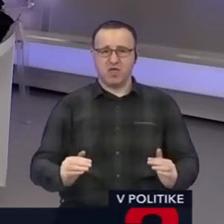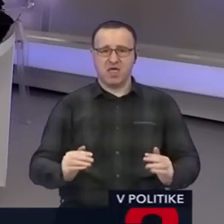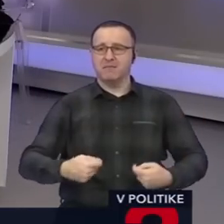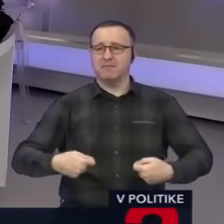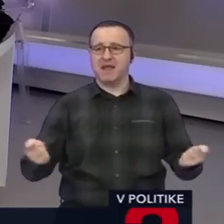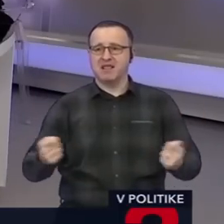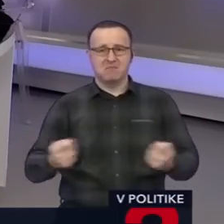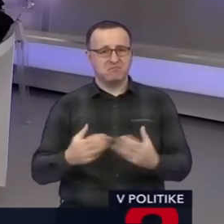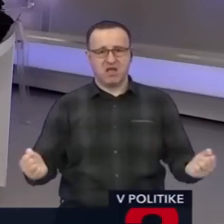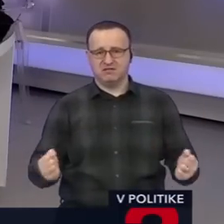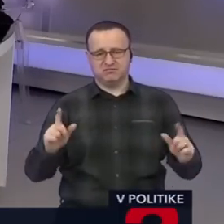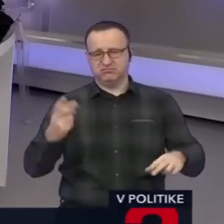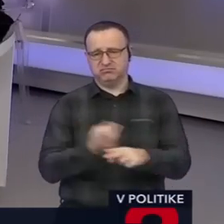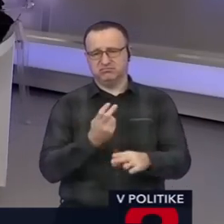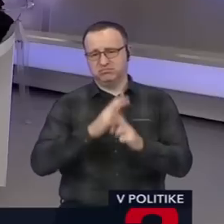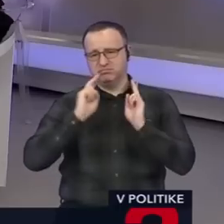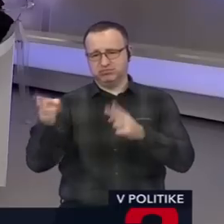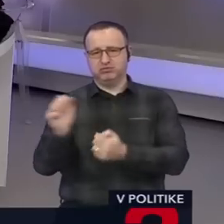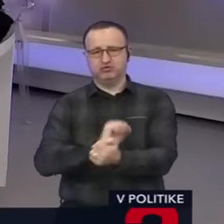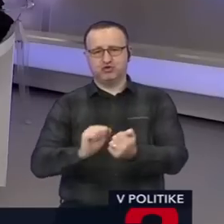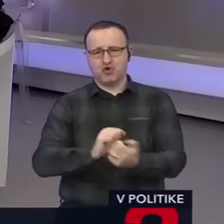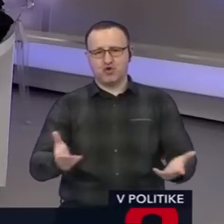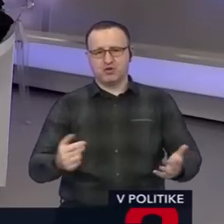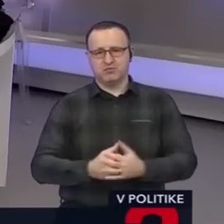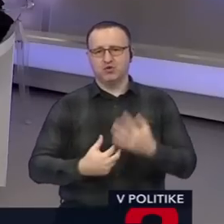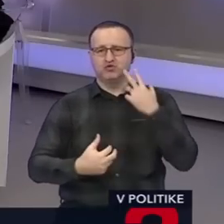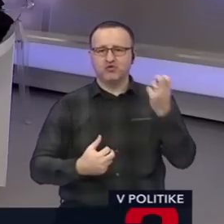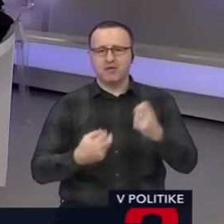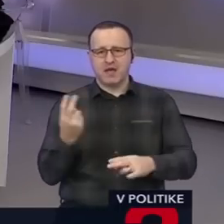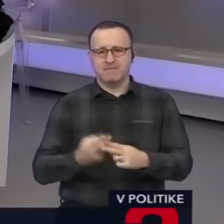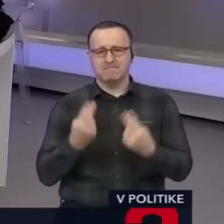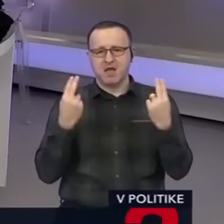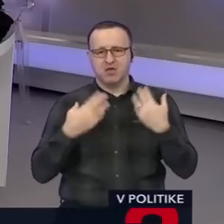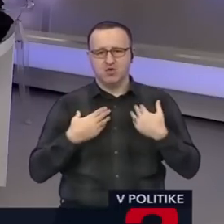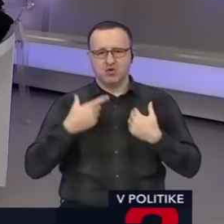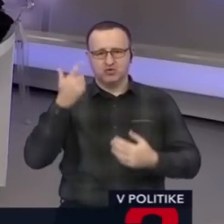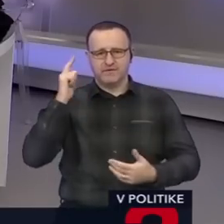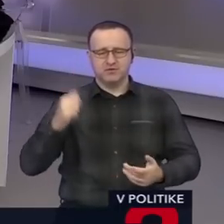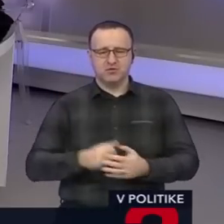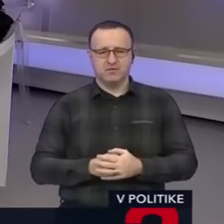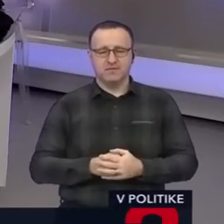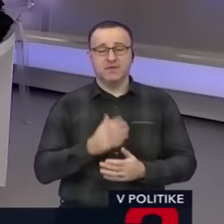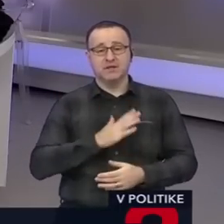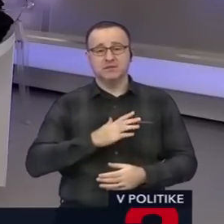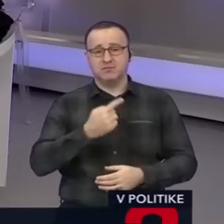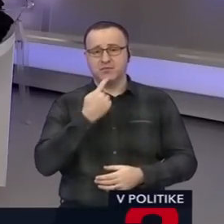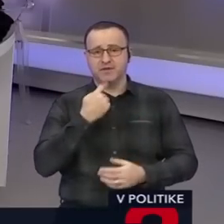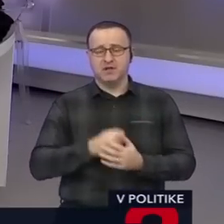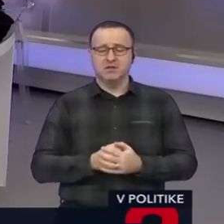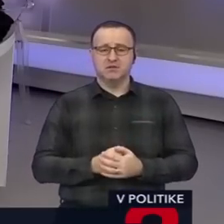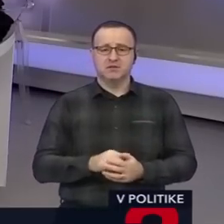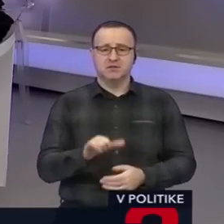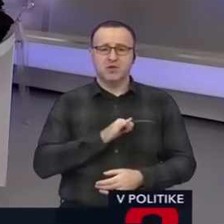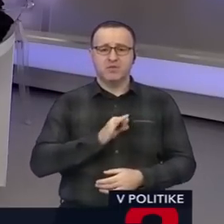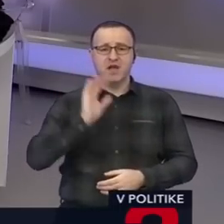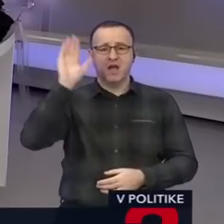nepredáme, ani s nimi neurobíme nič, iba to bude škoda na majetku Slovenskej republiky. Ale to ešte chcem povedať, že zaujímavé, že až